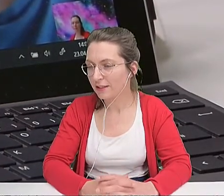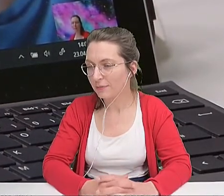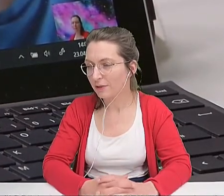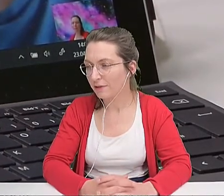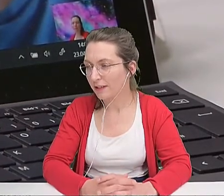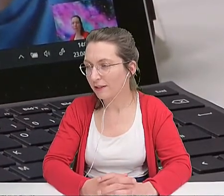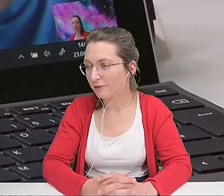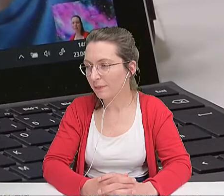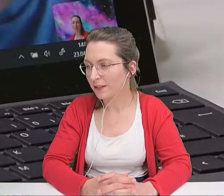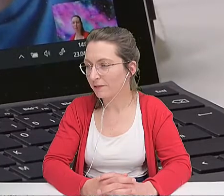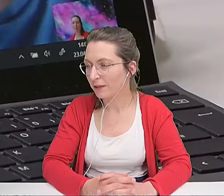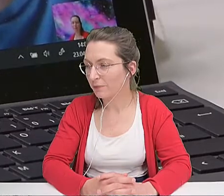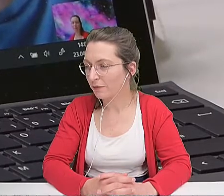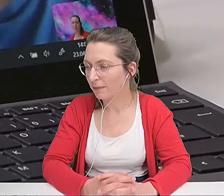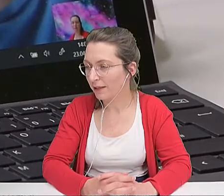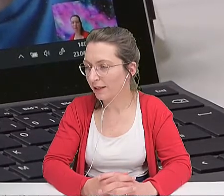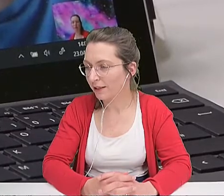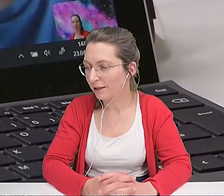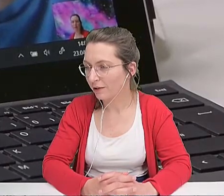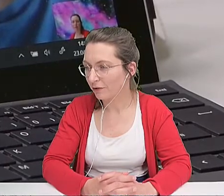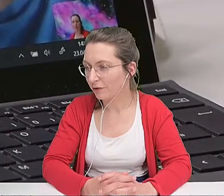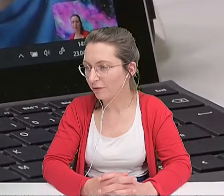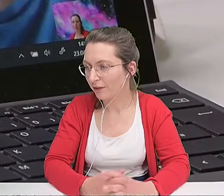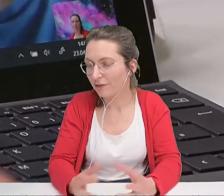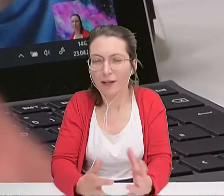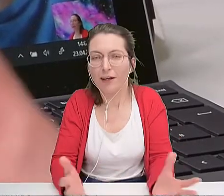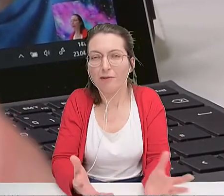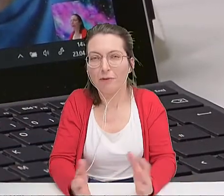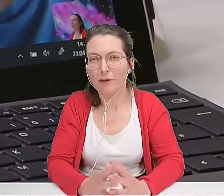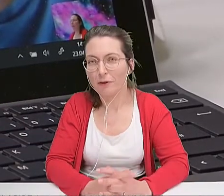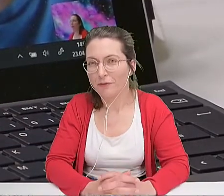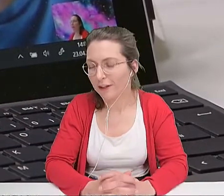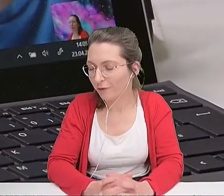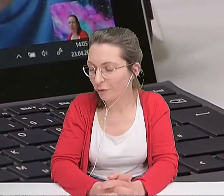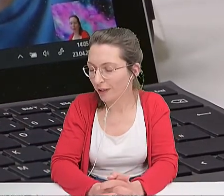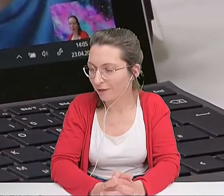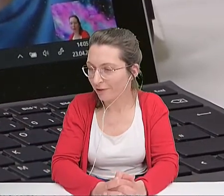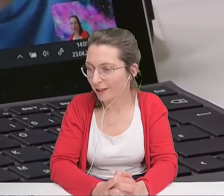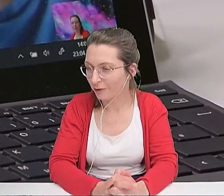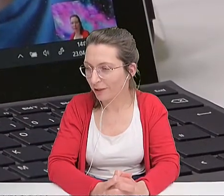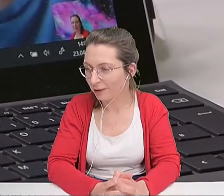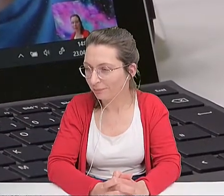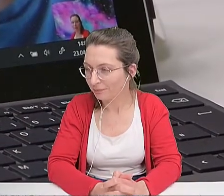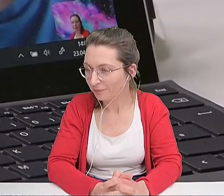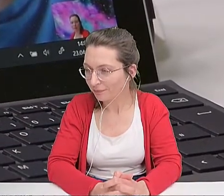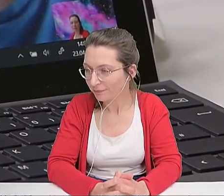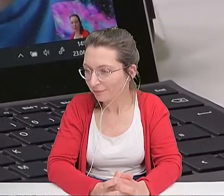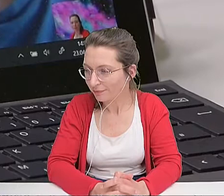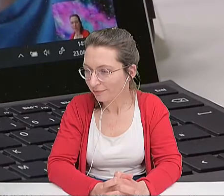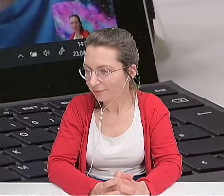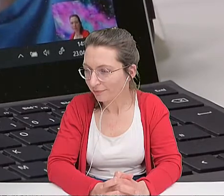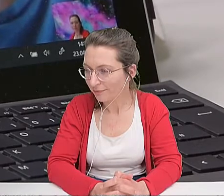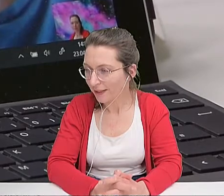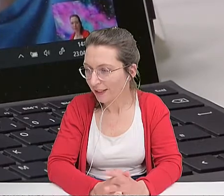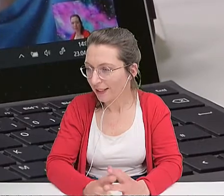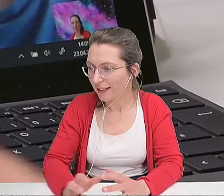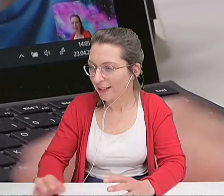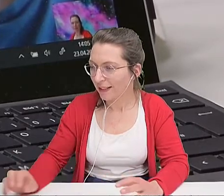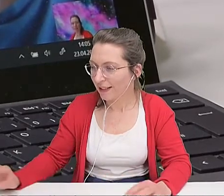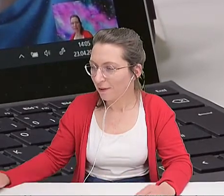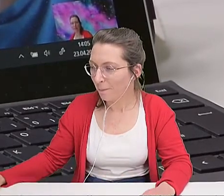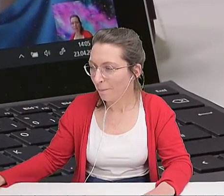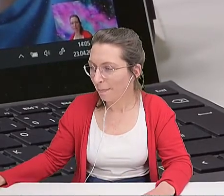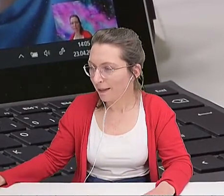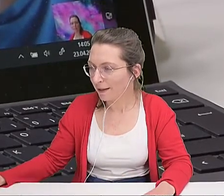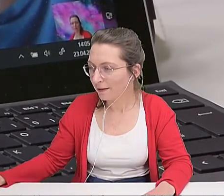sind denn die bundesweiten Informatikwettbewerbe eigentlich und worauf können wir jetzt zugreifen aktuell? Ja, dann